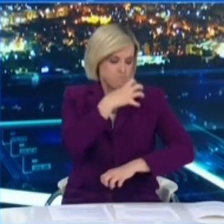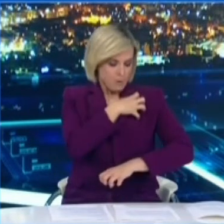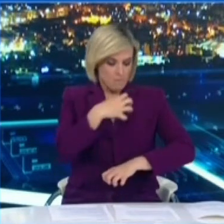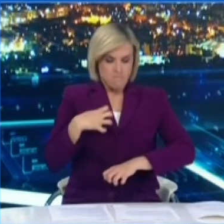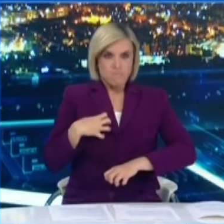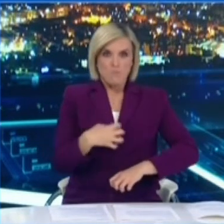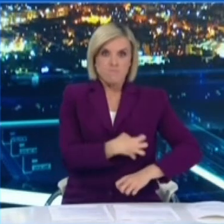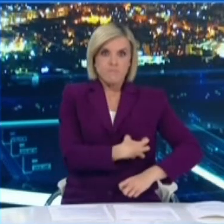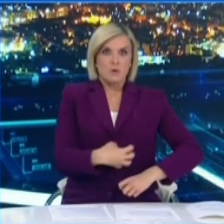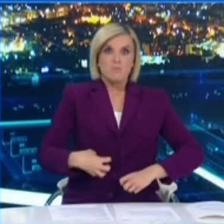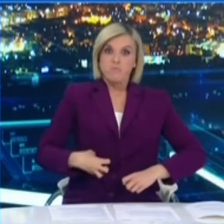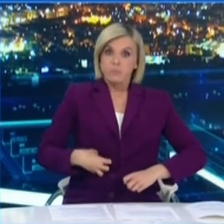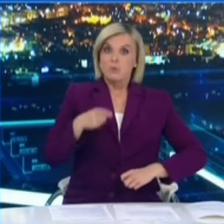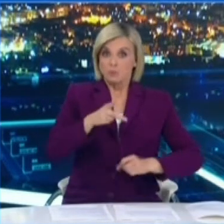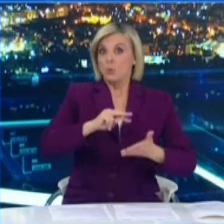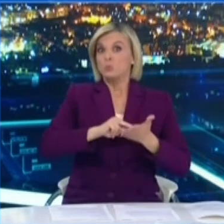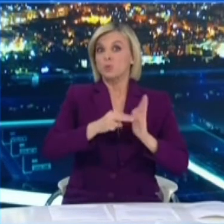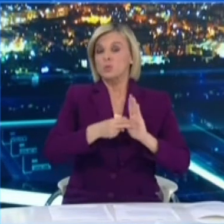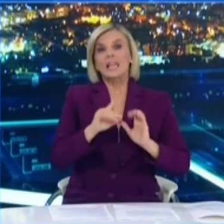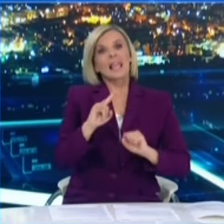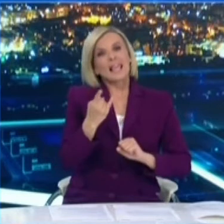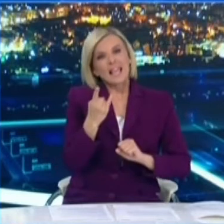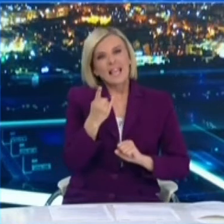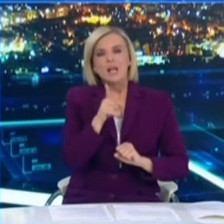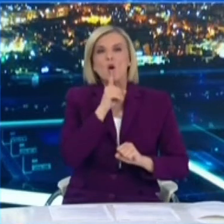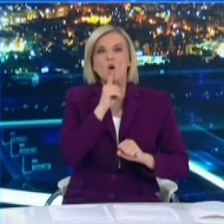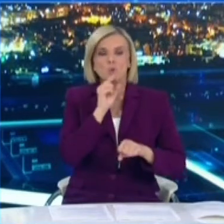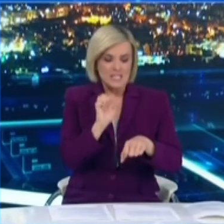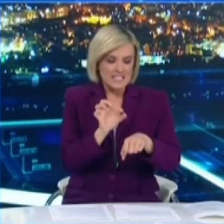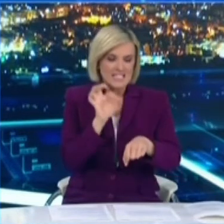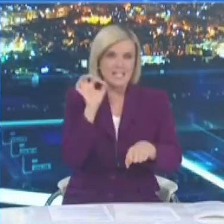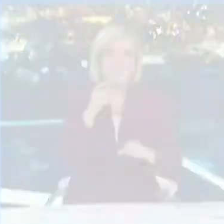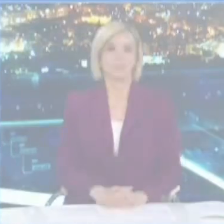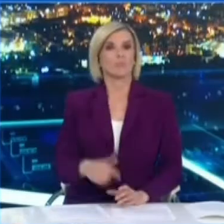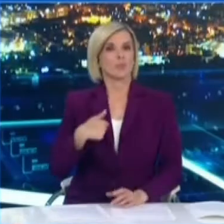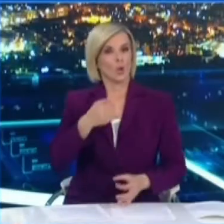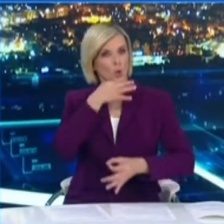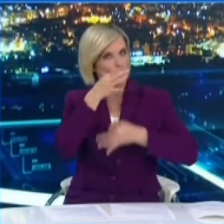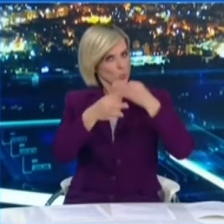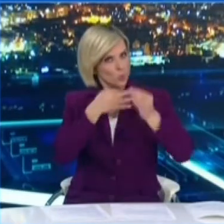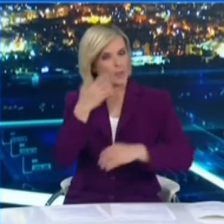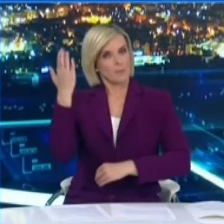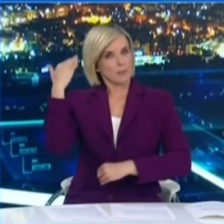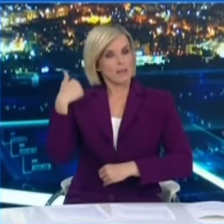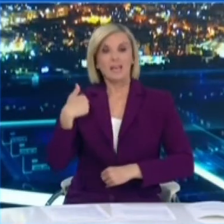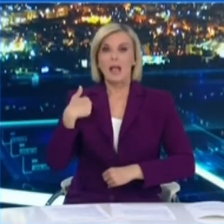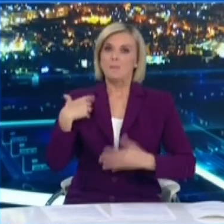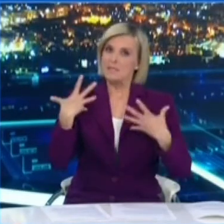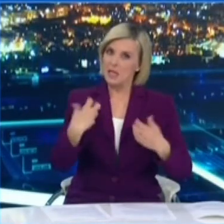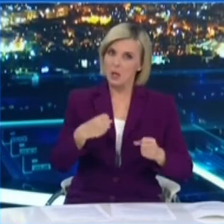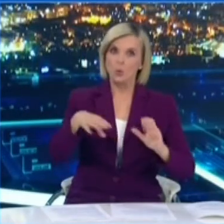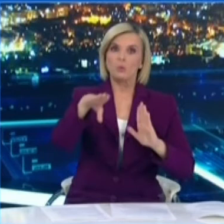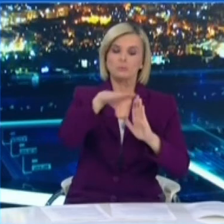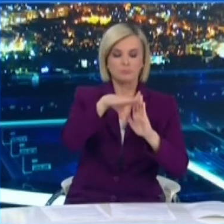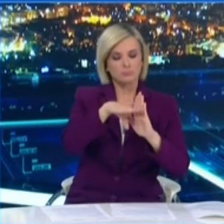αυτά σαν μικρές αιμορραγιούλες, σαν τσίμπημα καρφίτσας. Ο προγραμματισμός μας είναι μέχρι τέλος Απριλίου